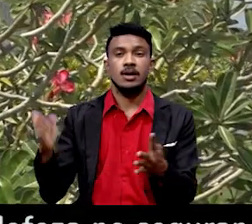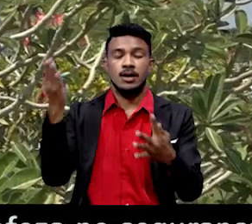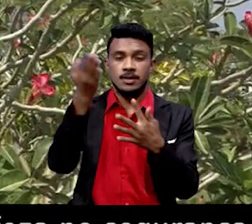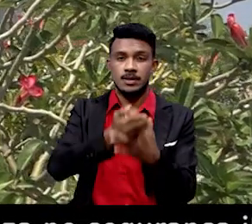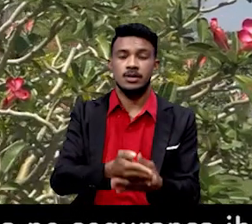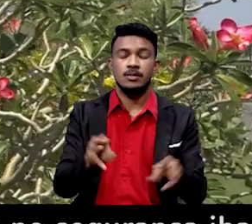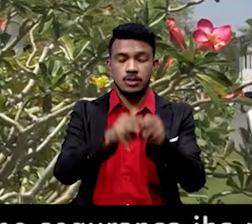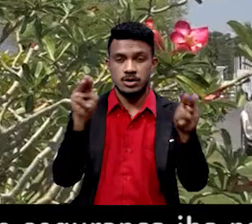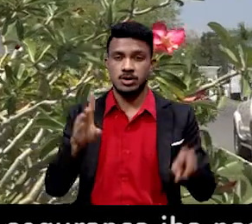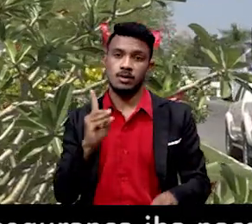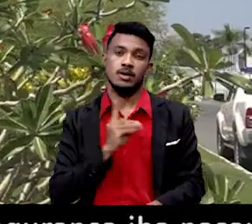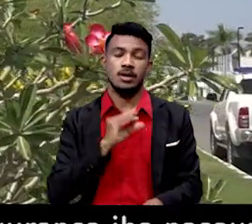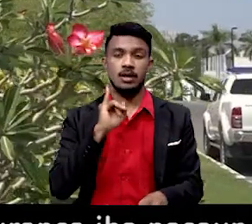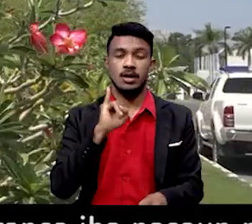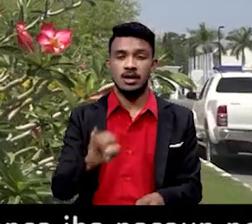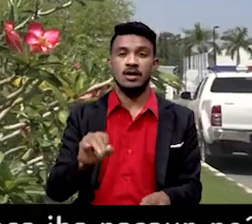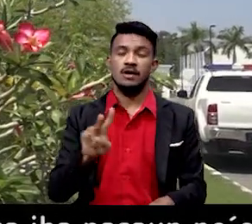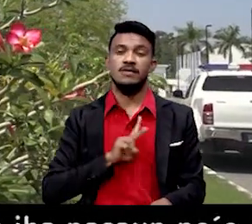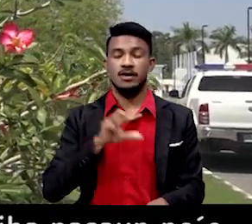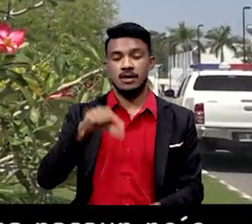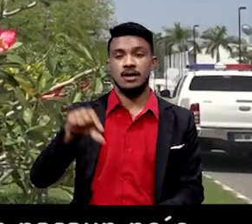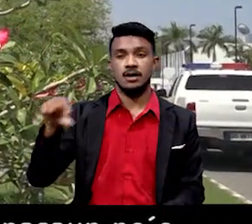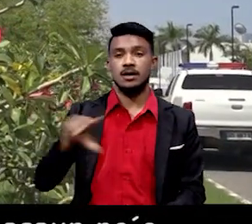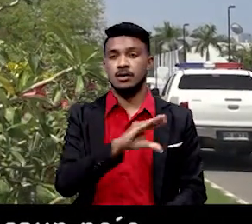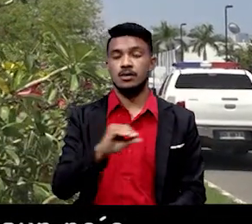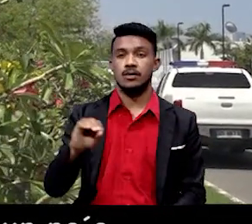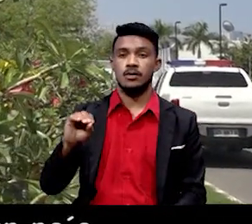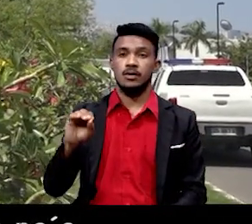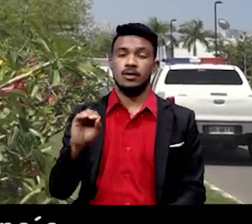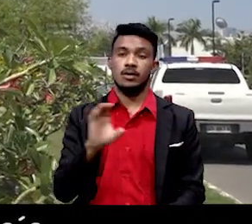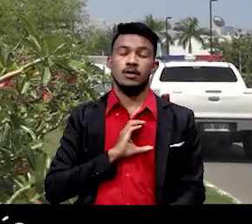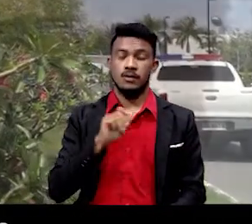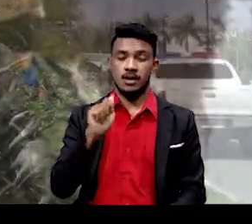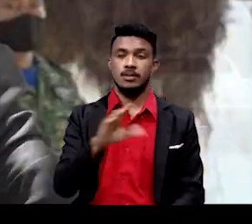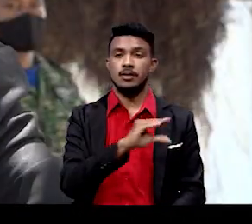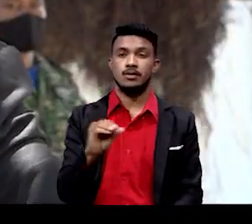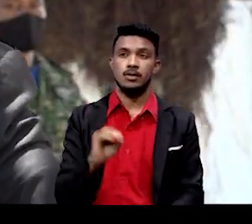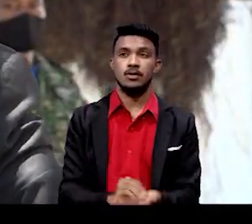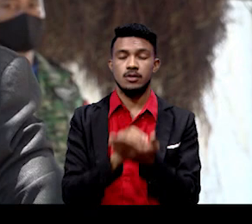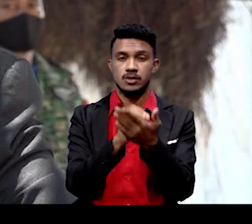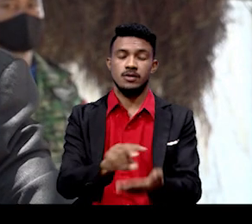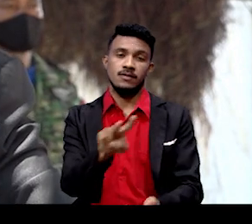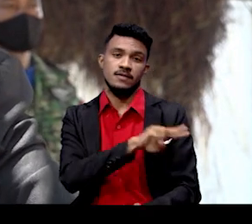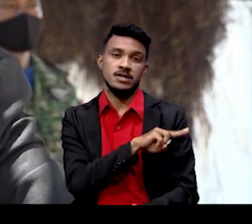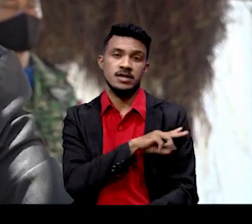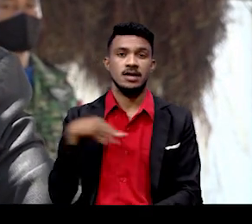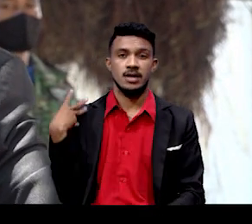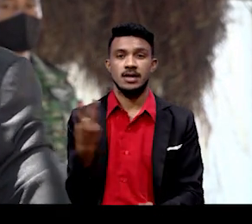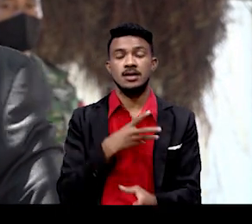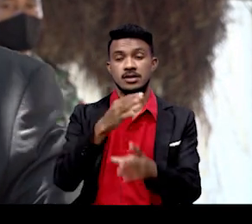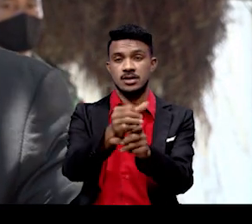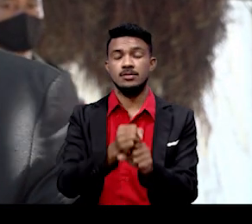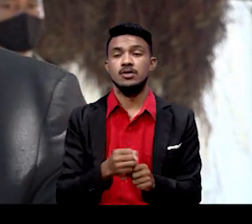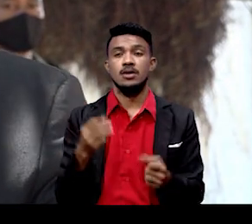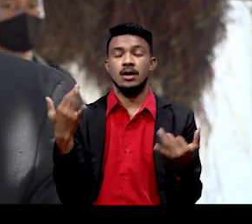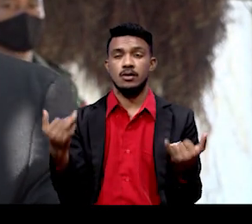munisipi Dili, Fikeke, Kovalima, Noraioa. Vacina desde que ita simo, to agora ita